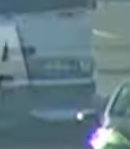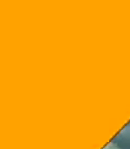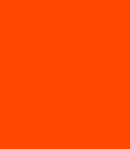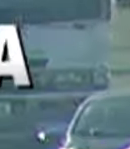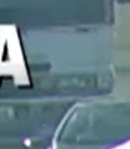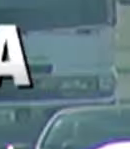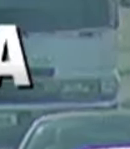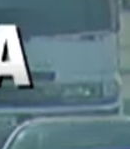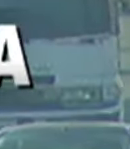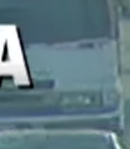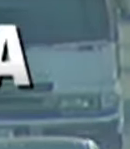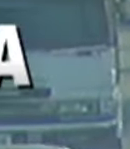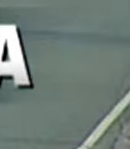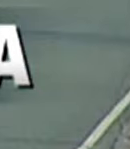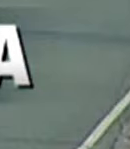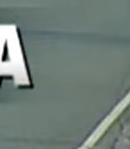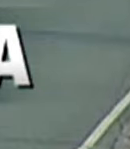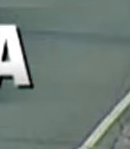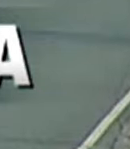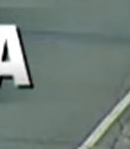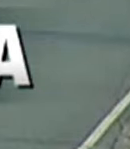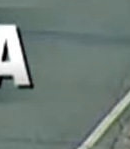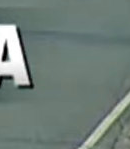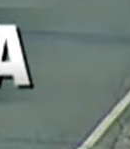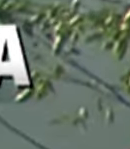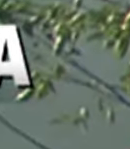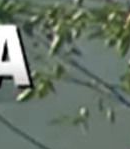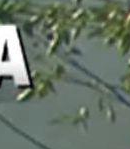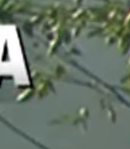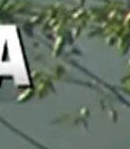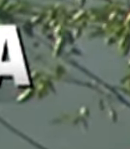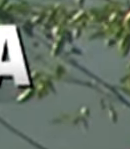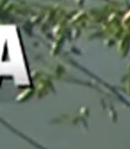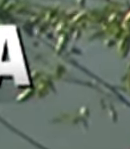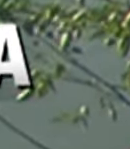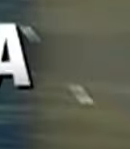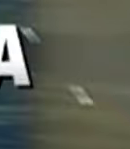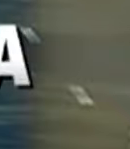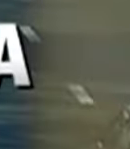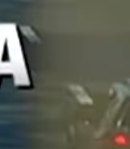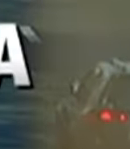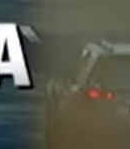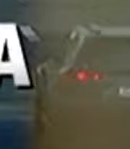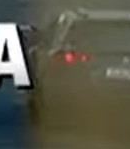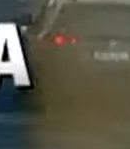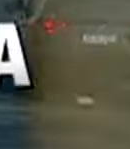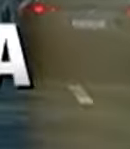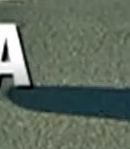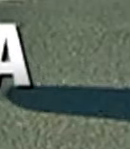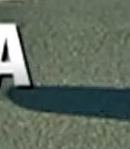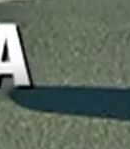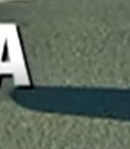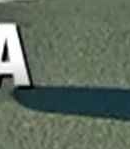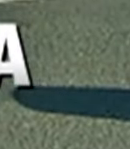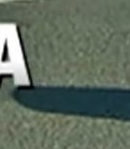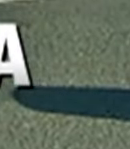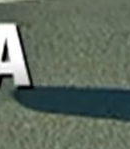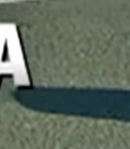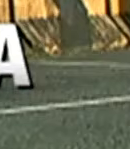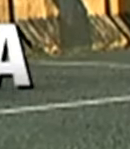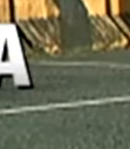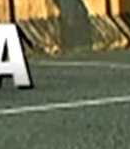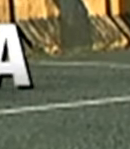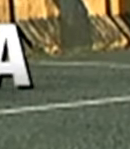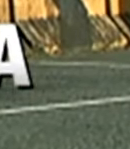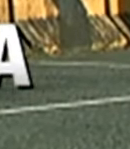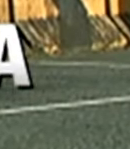China para sa mga motoristang hahabol umakyat pa Norte ngayong semana Santa lagay ng trapiko sa NLEX